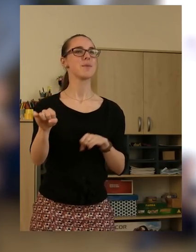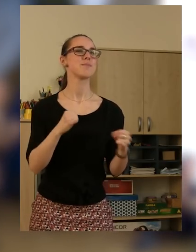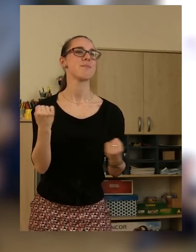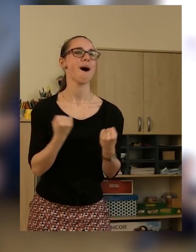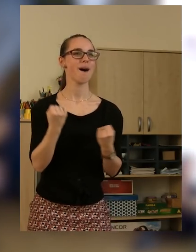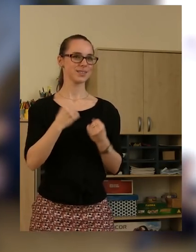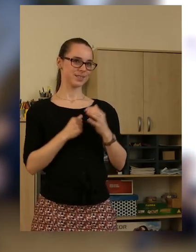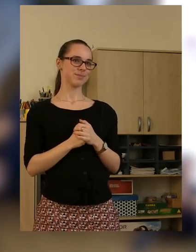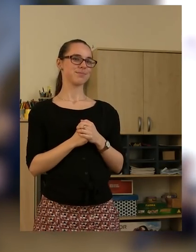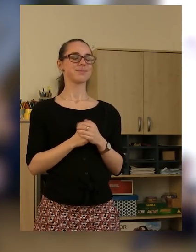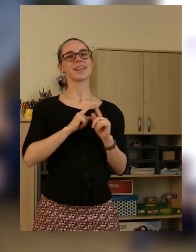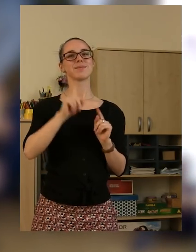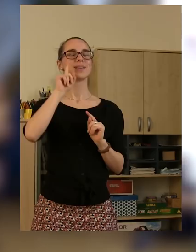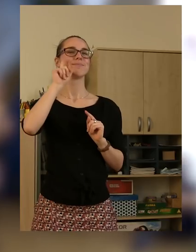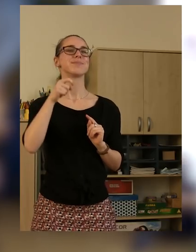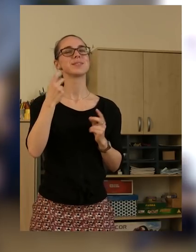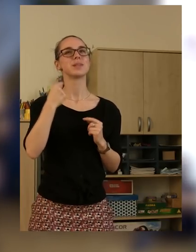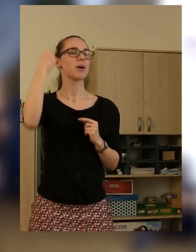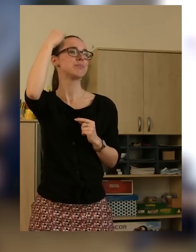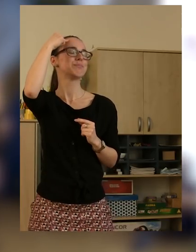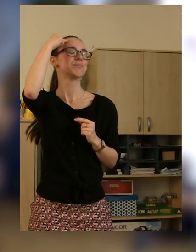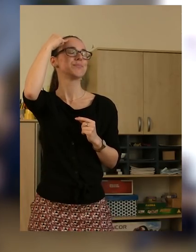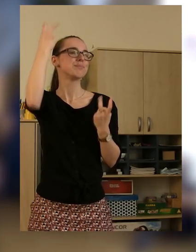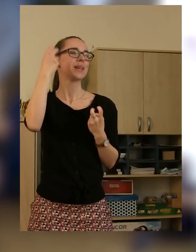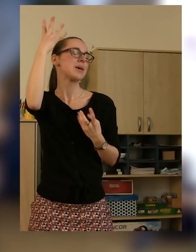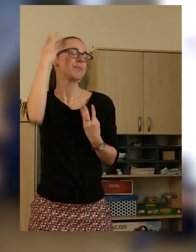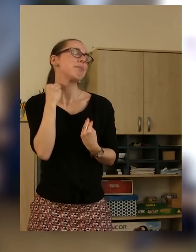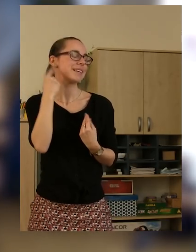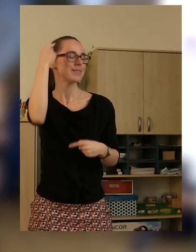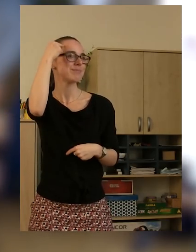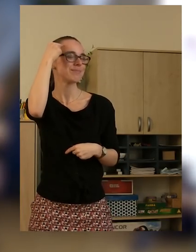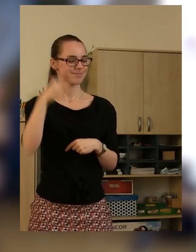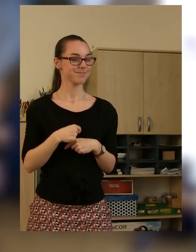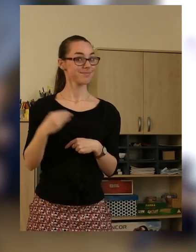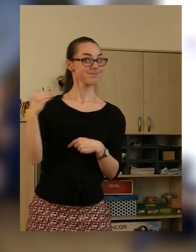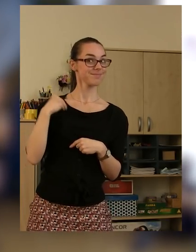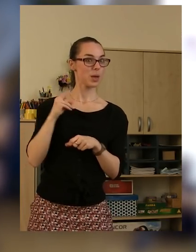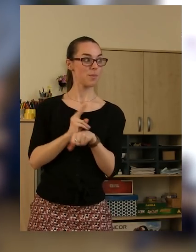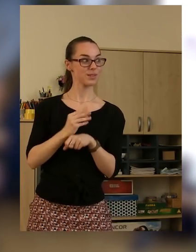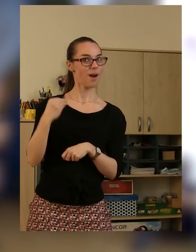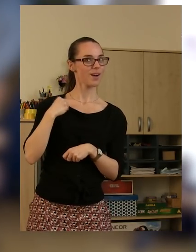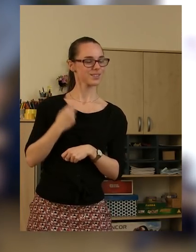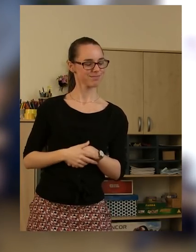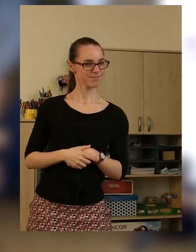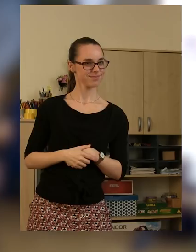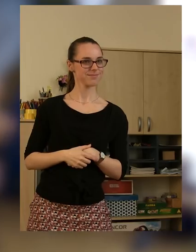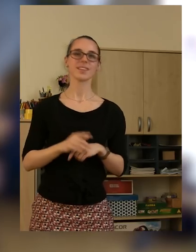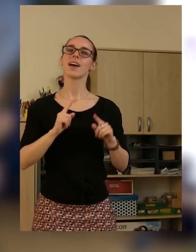A nebo neuvíznul si v myšlenkovém světě v nějakých jako konstruktech,